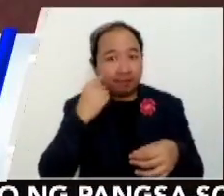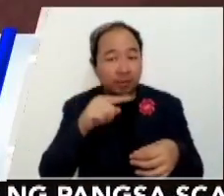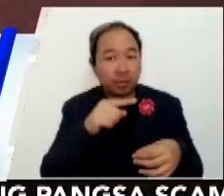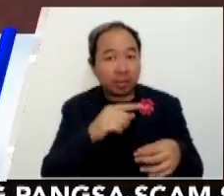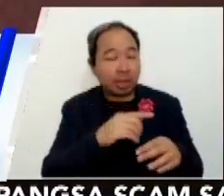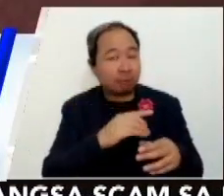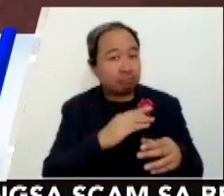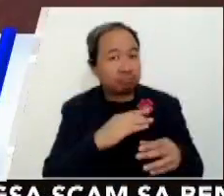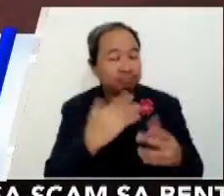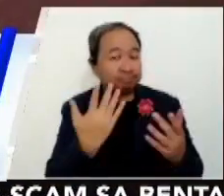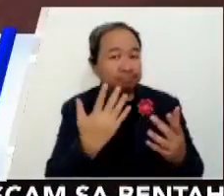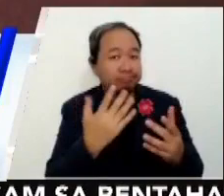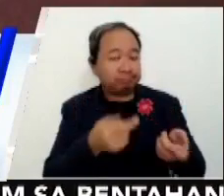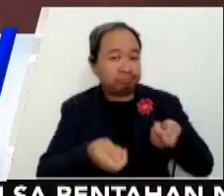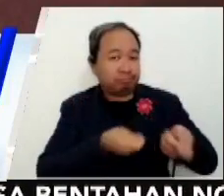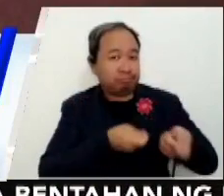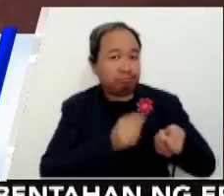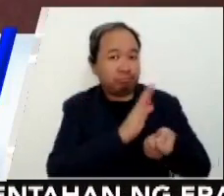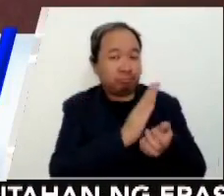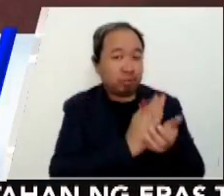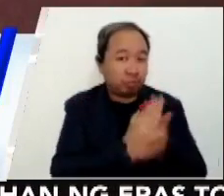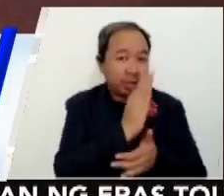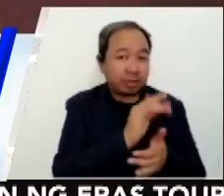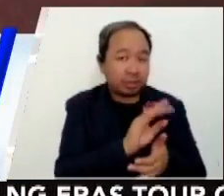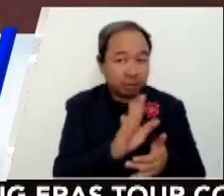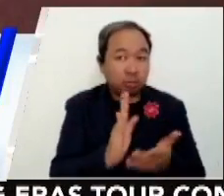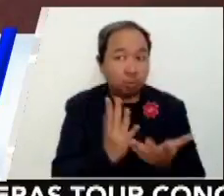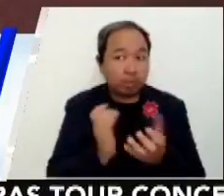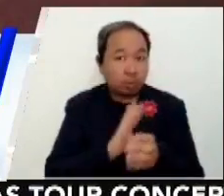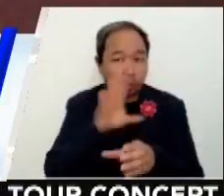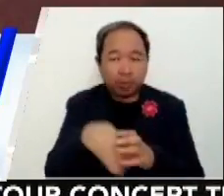karapatan ng mga nais lumahok. Sa kabuuan, naging